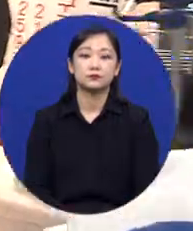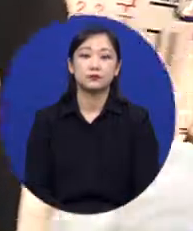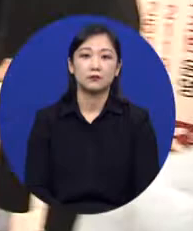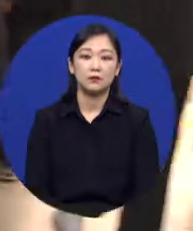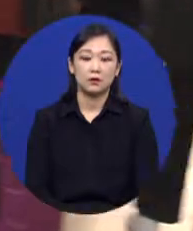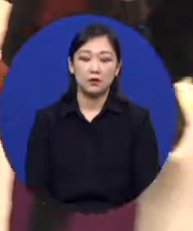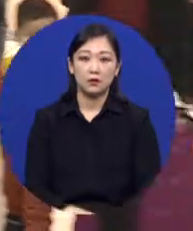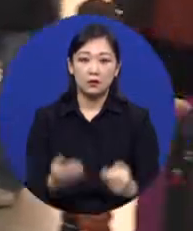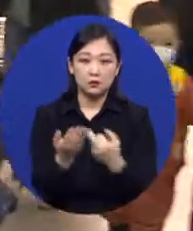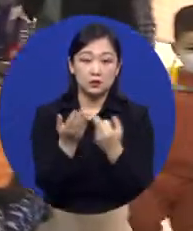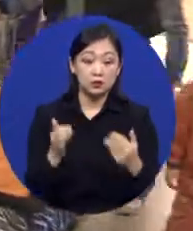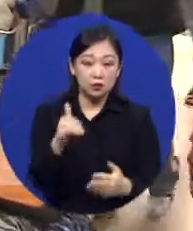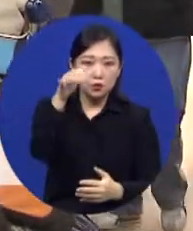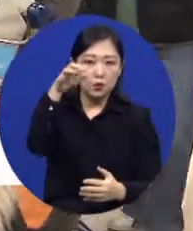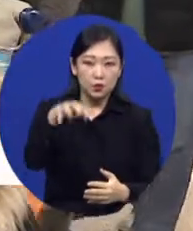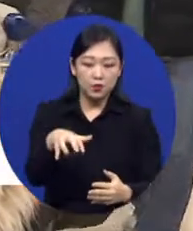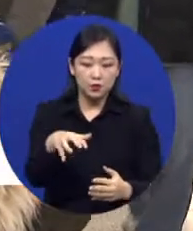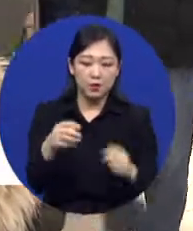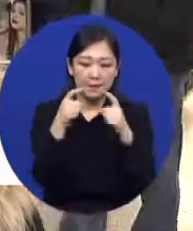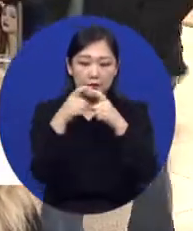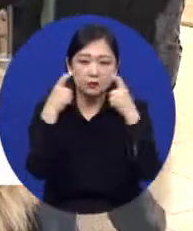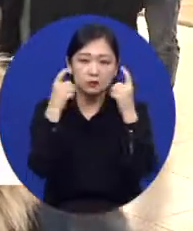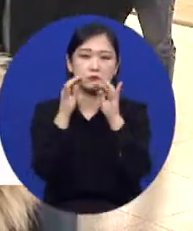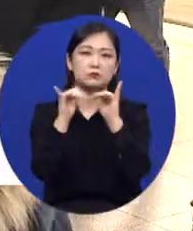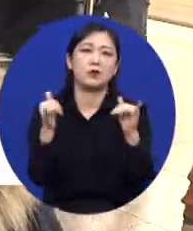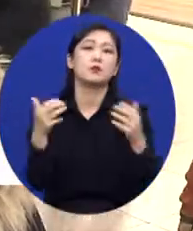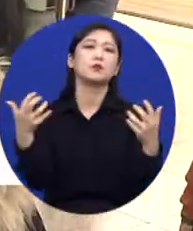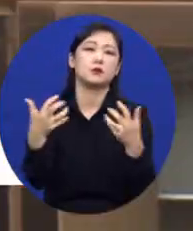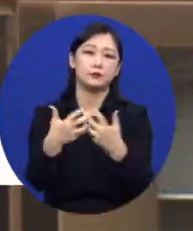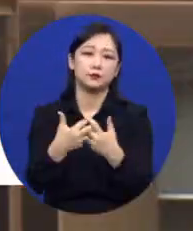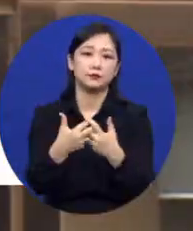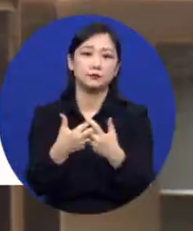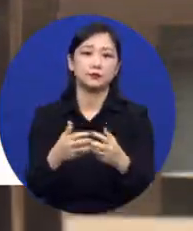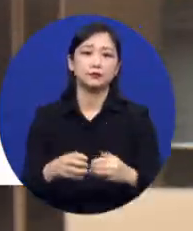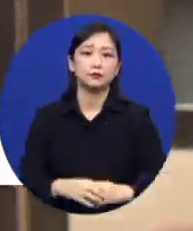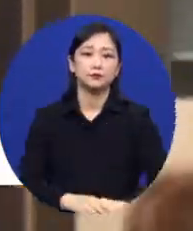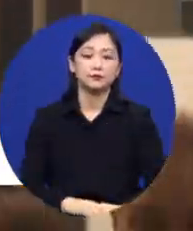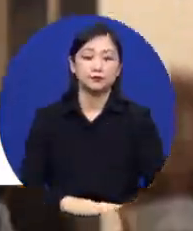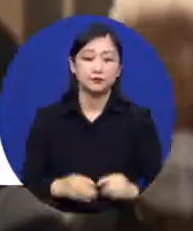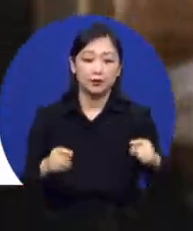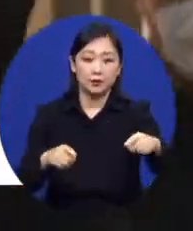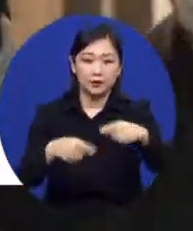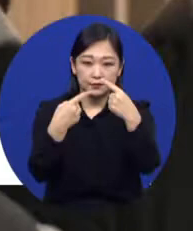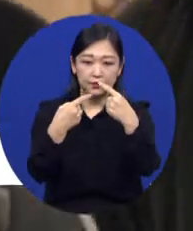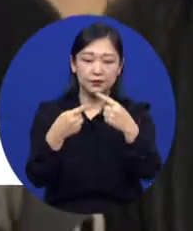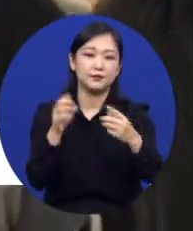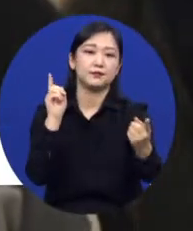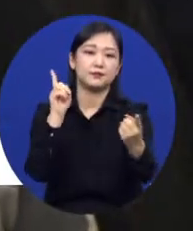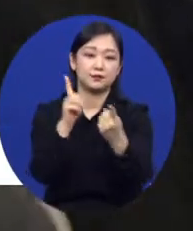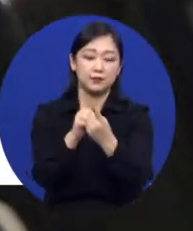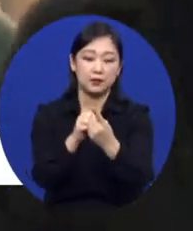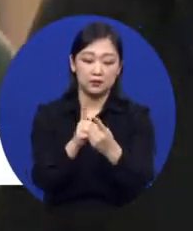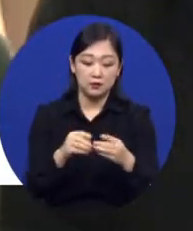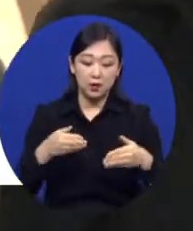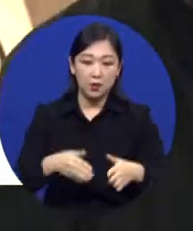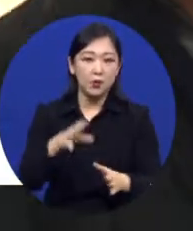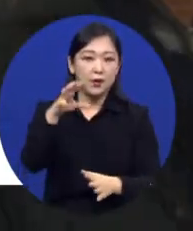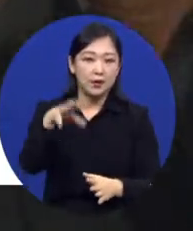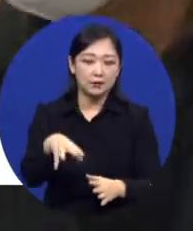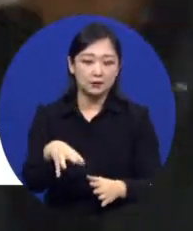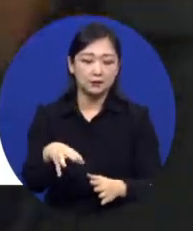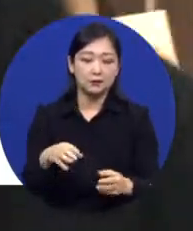제주 구원은 도찰 대합실이 마스크를 낀 사람들로 북적입니다 설 명절을 맞아 고향을 찾은 귀성객 부터